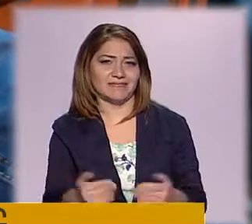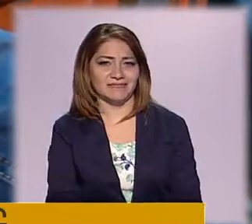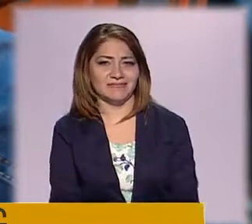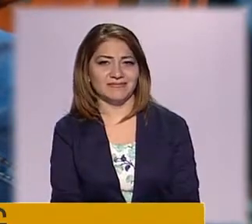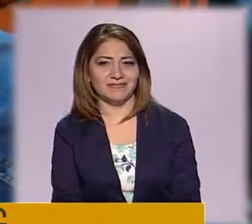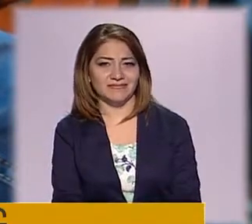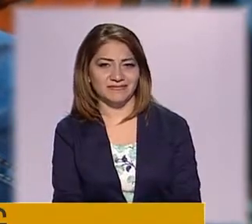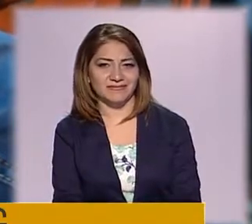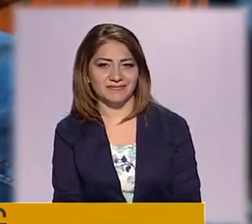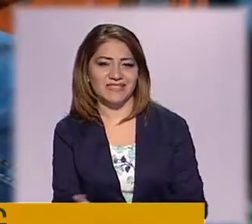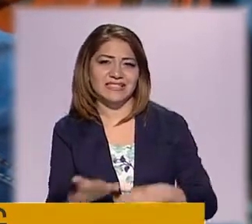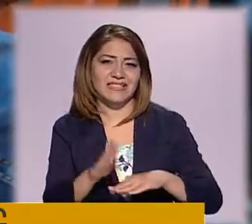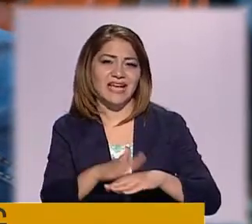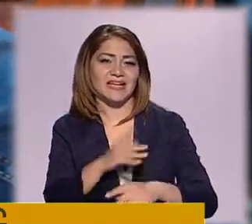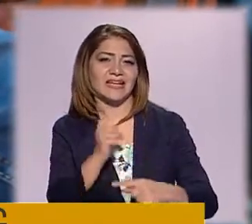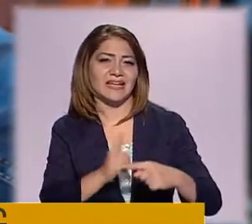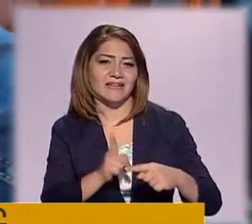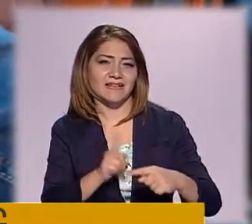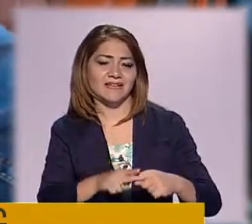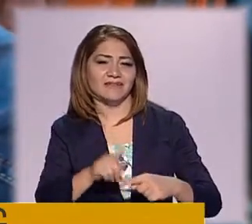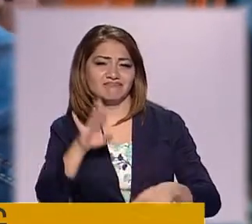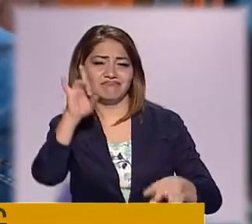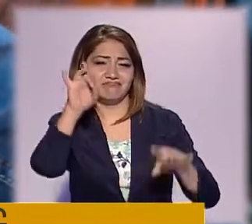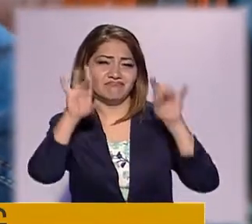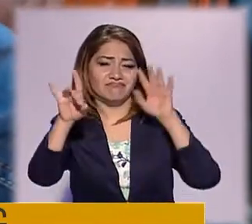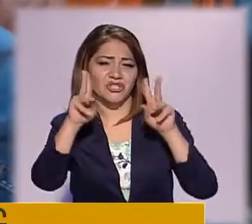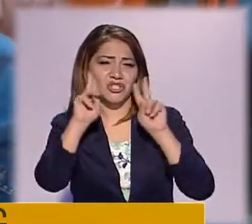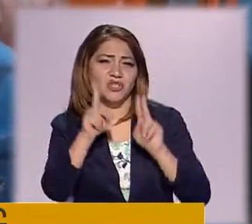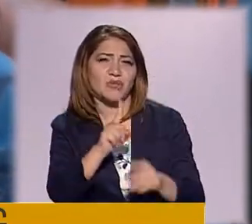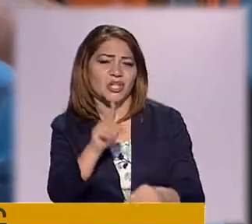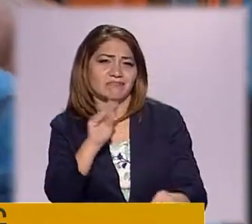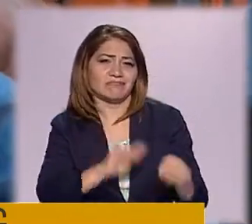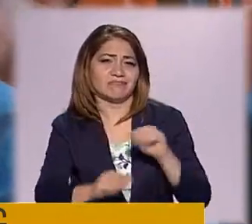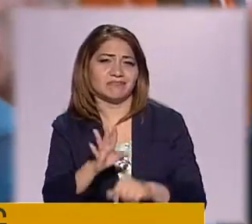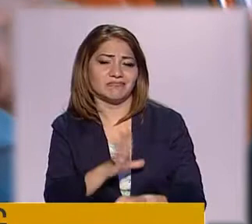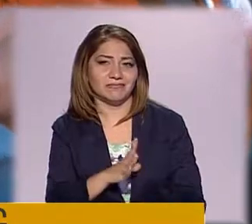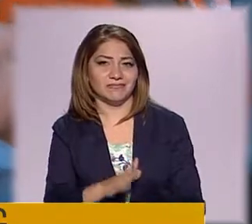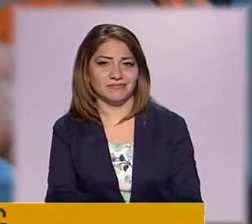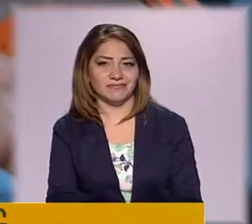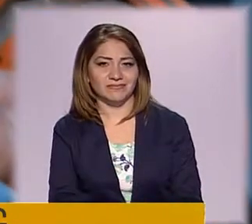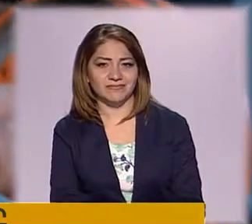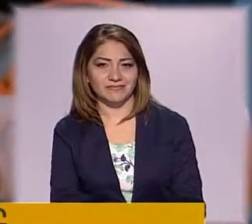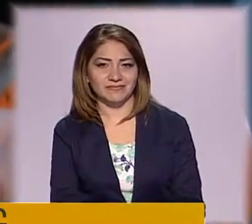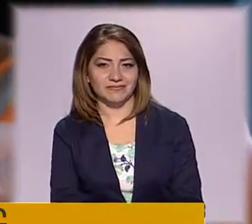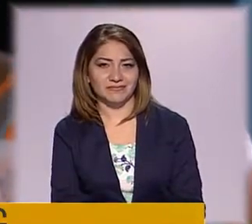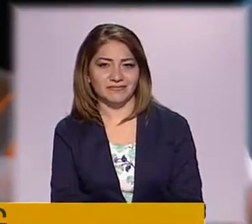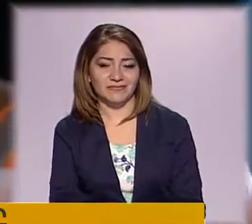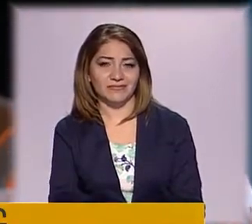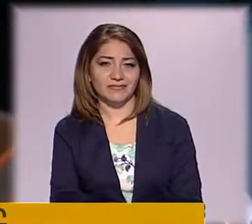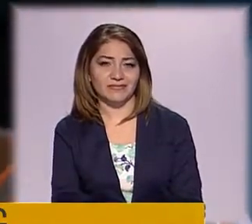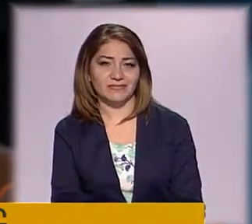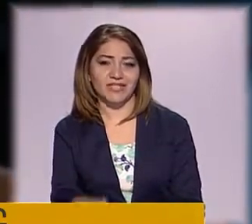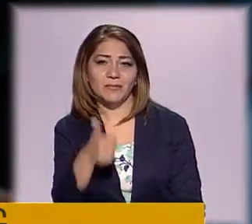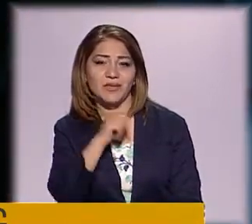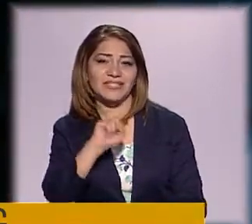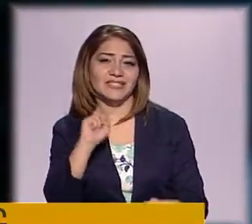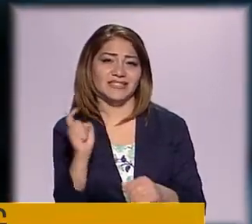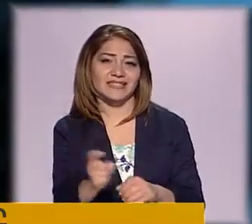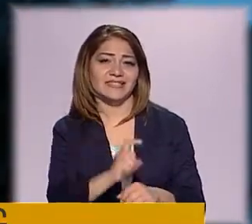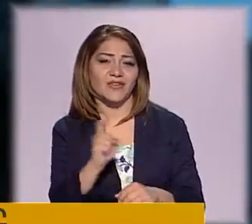ծանր երկապներ են, ընդհանրապես կաղապարտ ունեն, բայց փորձեցինք իրան զոդել